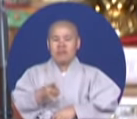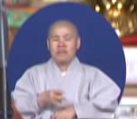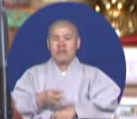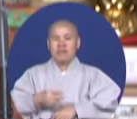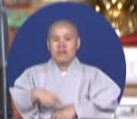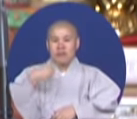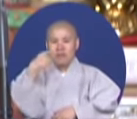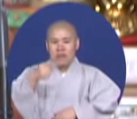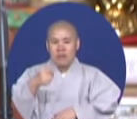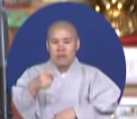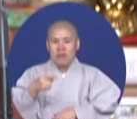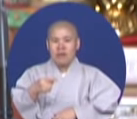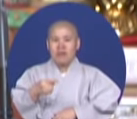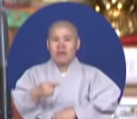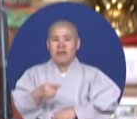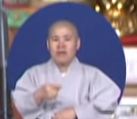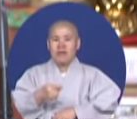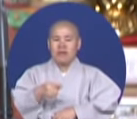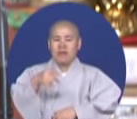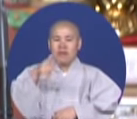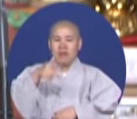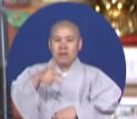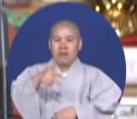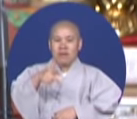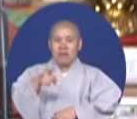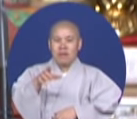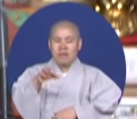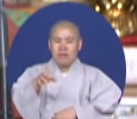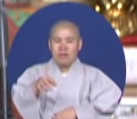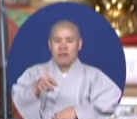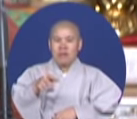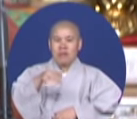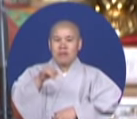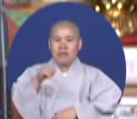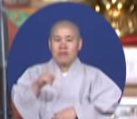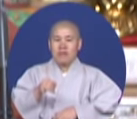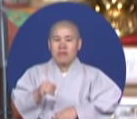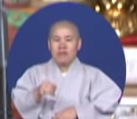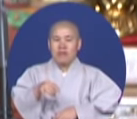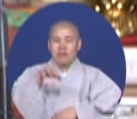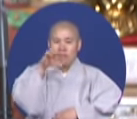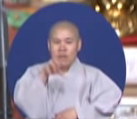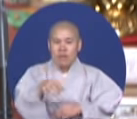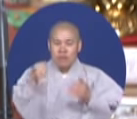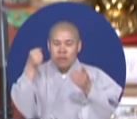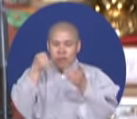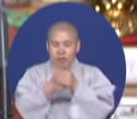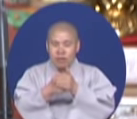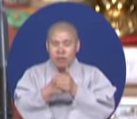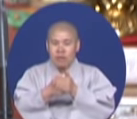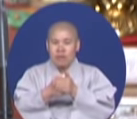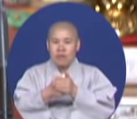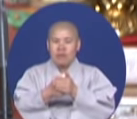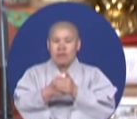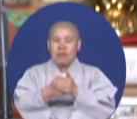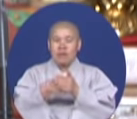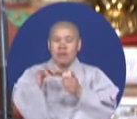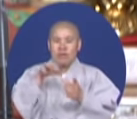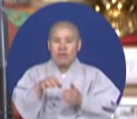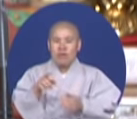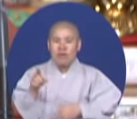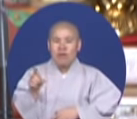그 다음에 정지를 해요. 그 구역을 정한 그 안에는